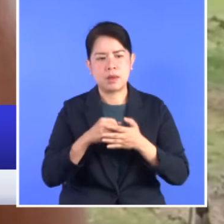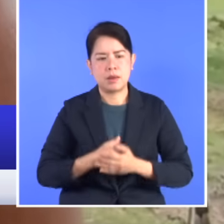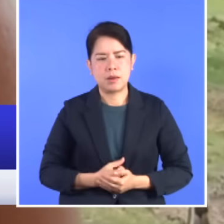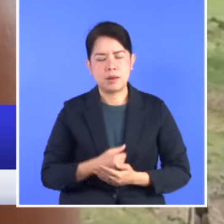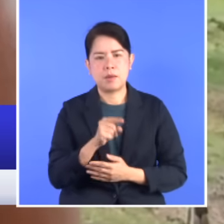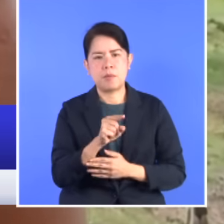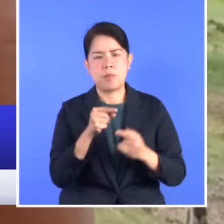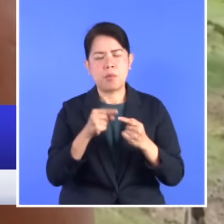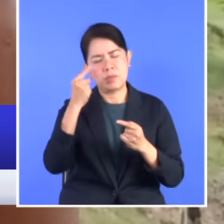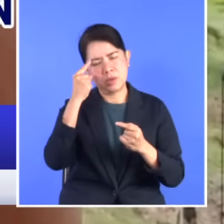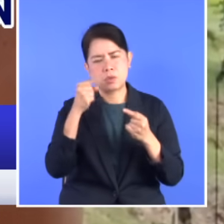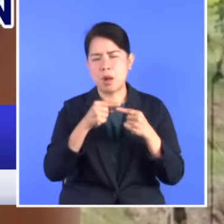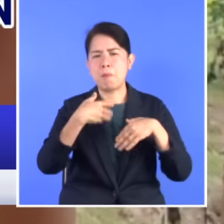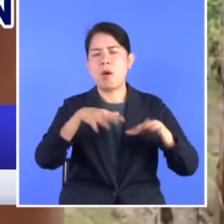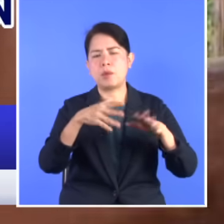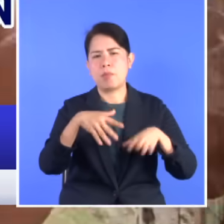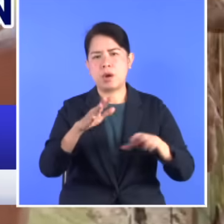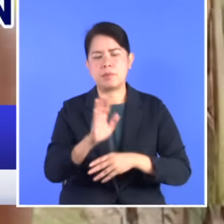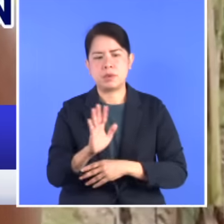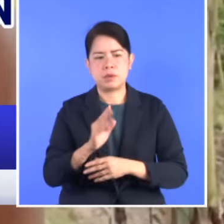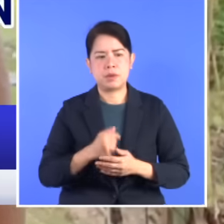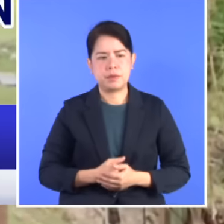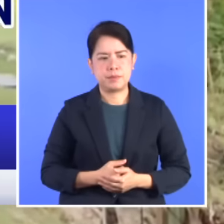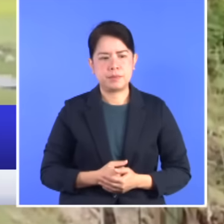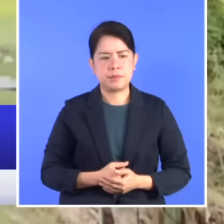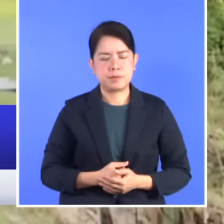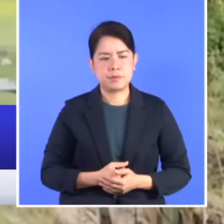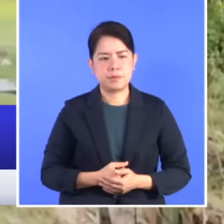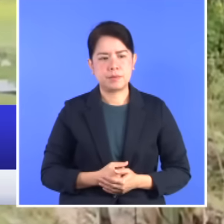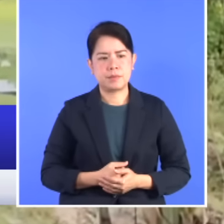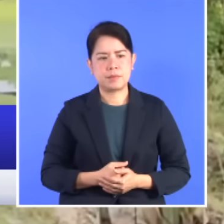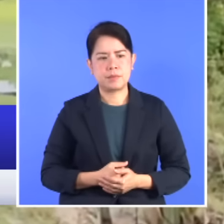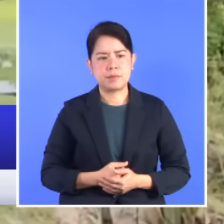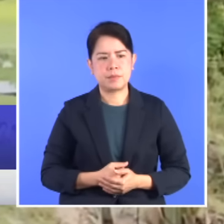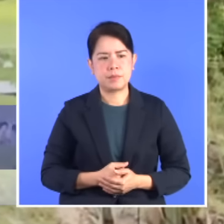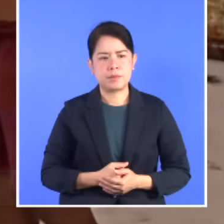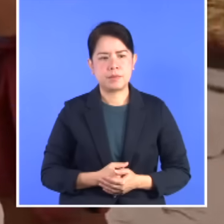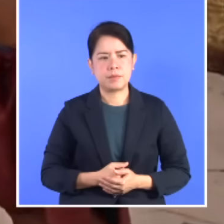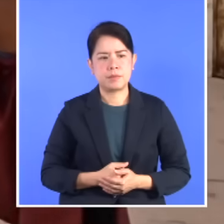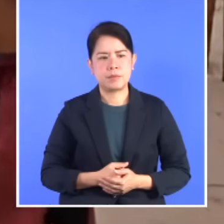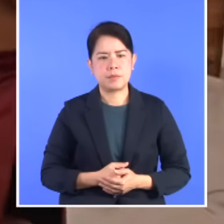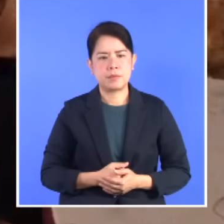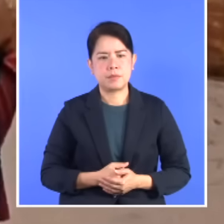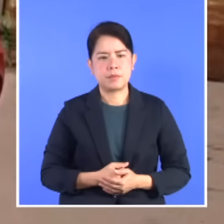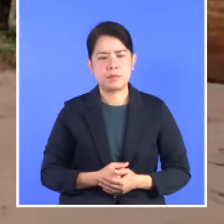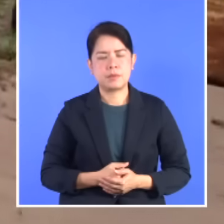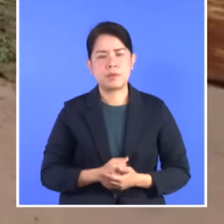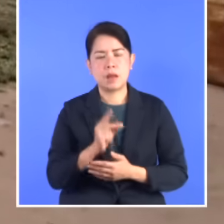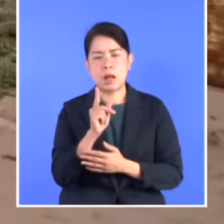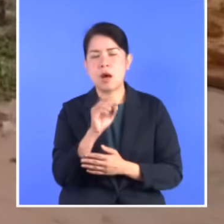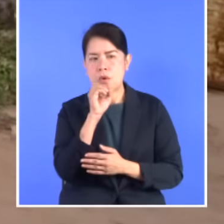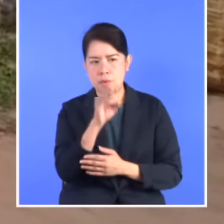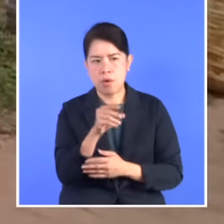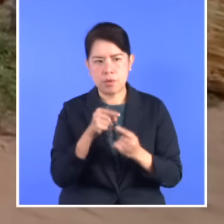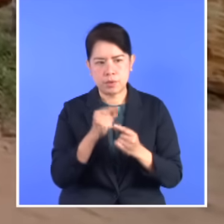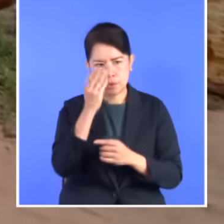งว่าปล่อยลิเทะมันนั่นปล่อยลิเทะเขาน้ําน้ําบาผู้อยู่ใกล้เขามุ่นเบิด นักข่าวเนี่ยก็ไม่บอกให้มาชัดเจ